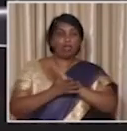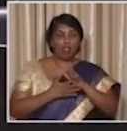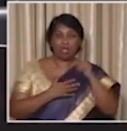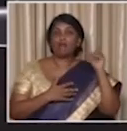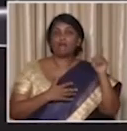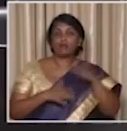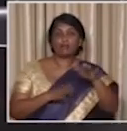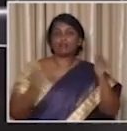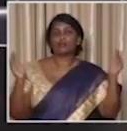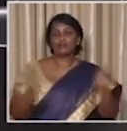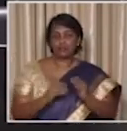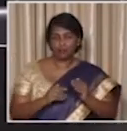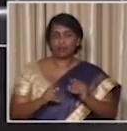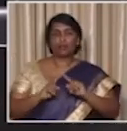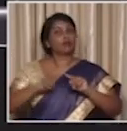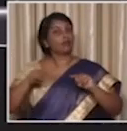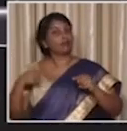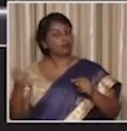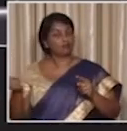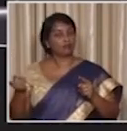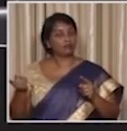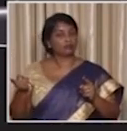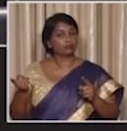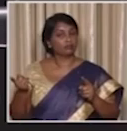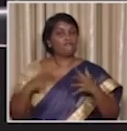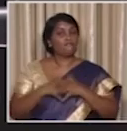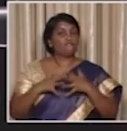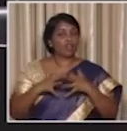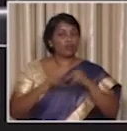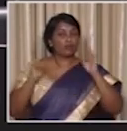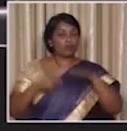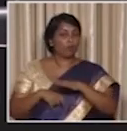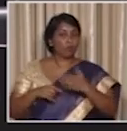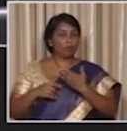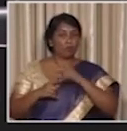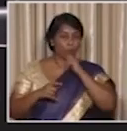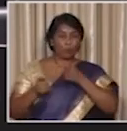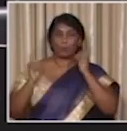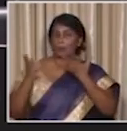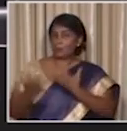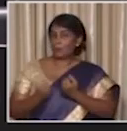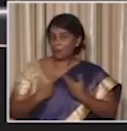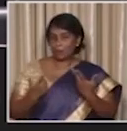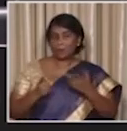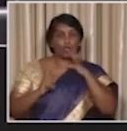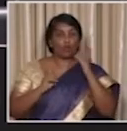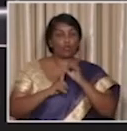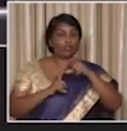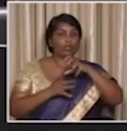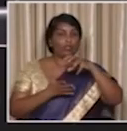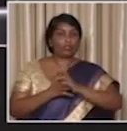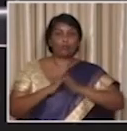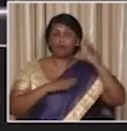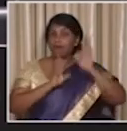එක පුංචි. එහා පැත්තේ මේ මොනද වෙන්නප්පුවේ ග්‍රවුන්ඩ් එක අපිට හරියට ගහන්න හම්බෙන්නේ නැහැ. පුත්‍රලන් දිස්ත්‍රික්කේ එහා